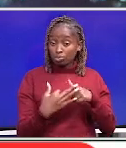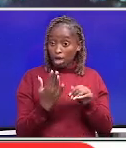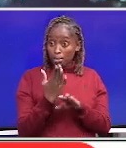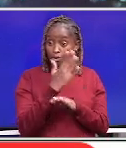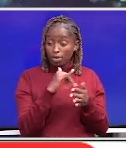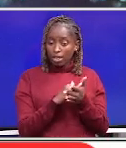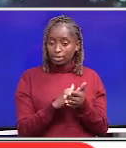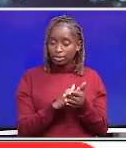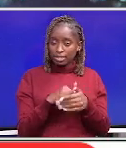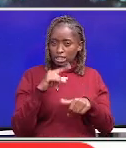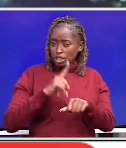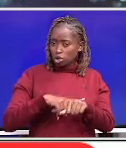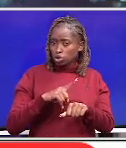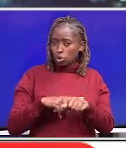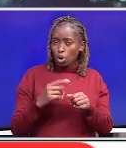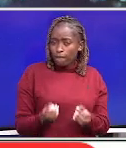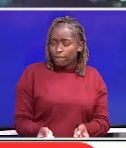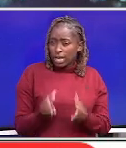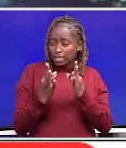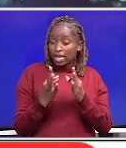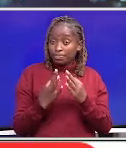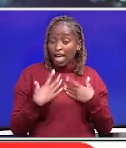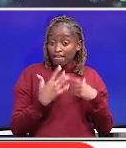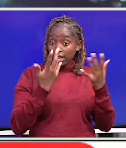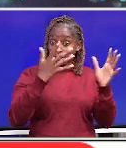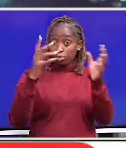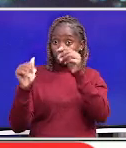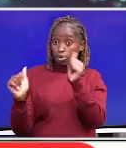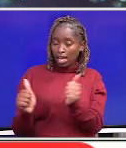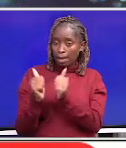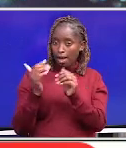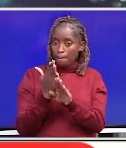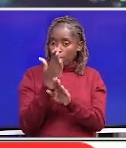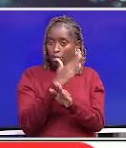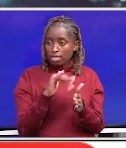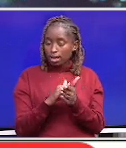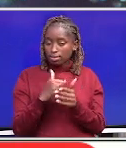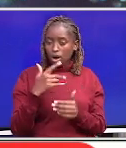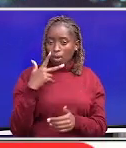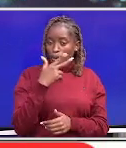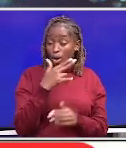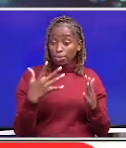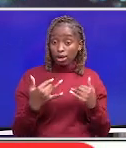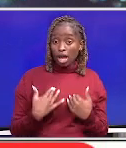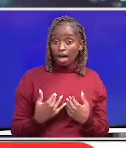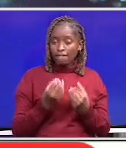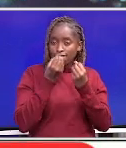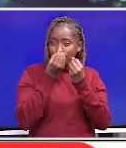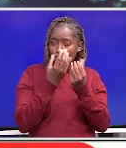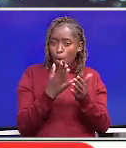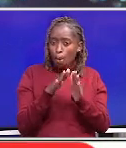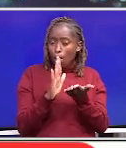kufika kirasmi kuna sherehe ambazo hufanywa kabla ya tohara. Mwanahabari wetu Wanji Sostin